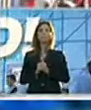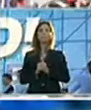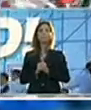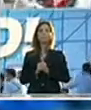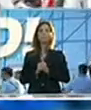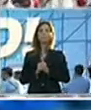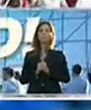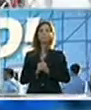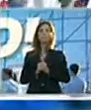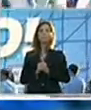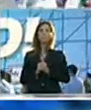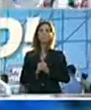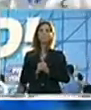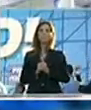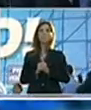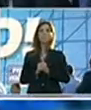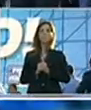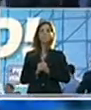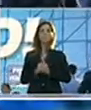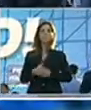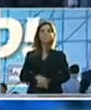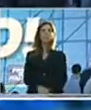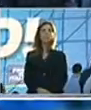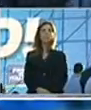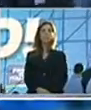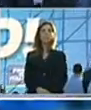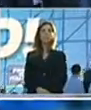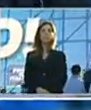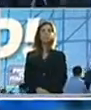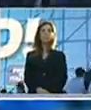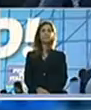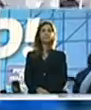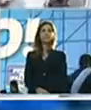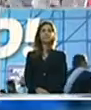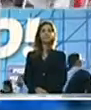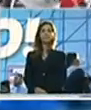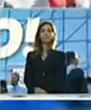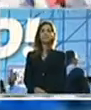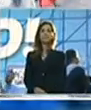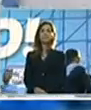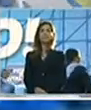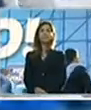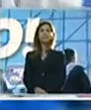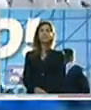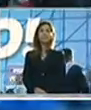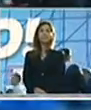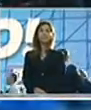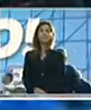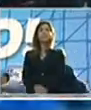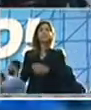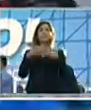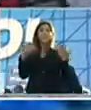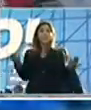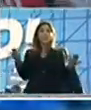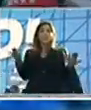la classica cosa da autolesionista, di fare la discussione pesantissima interna proprio nel giorno in cui Salvini sta cercando